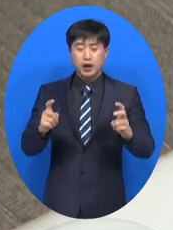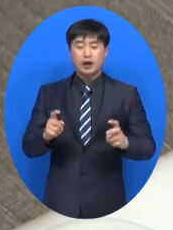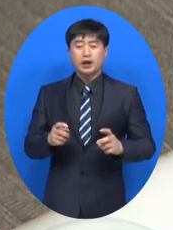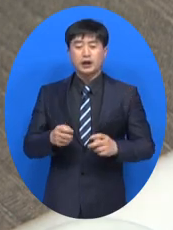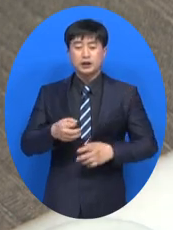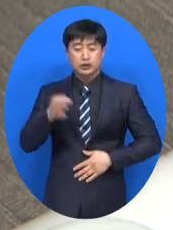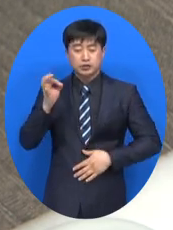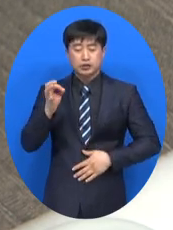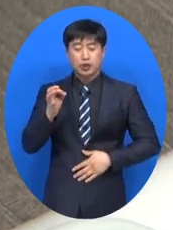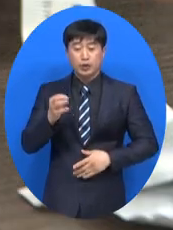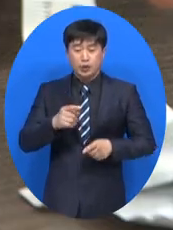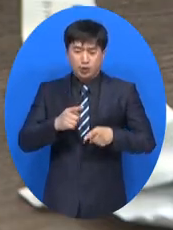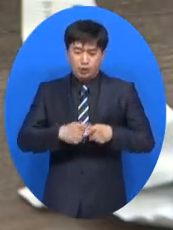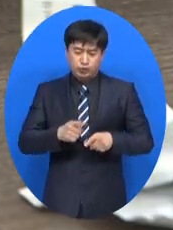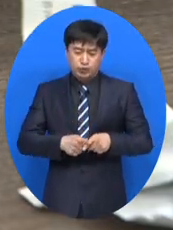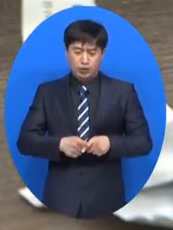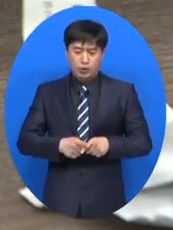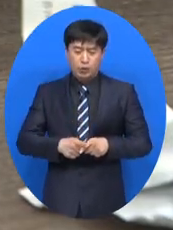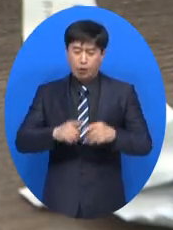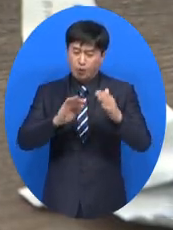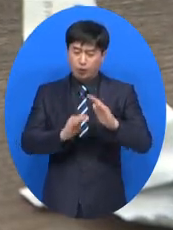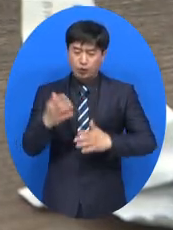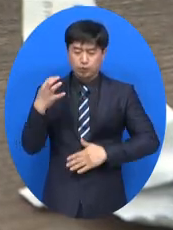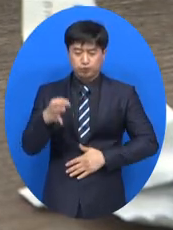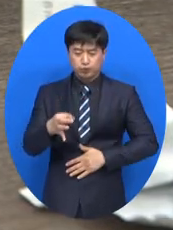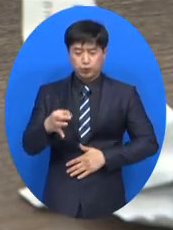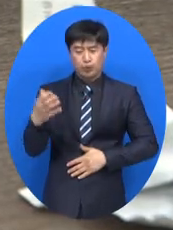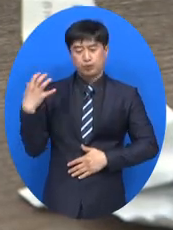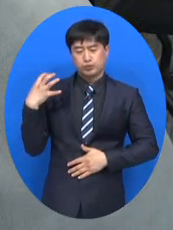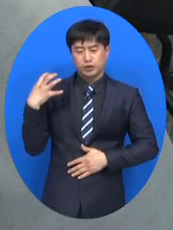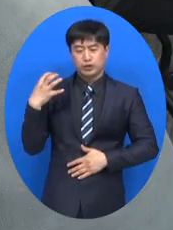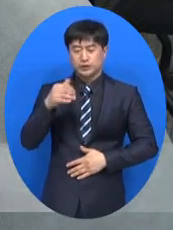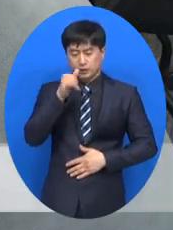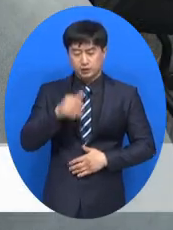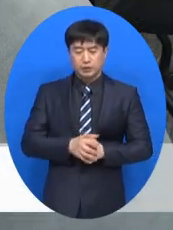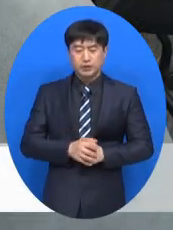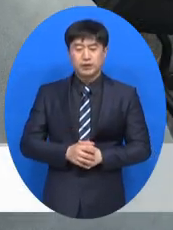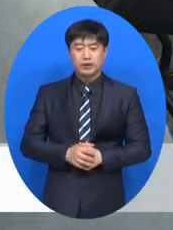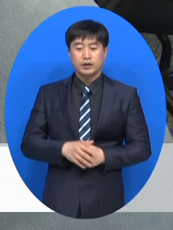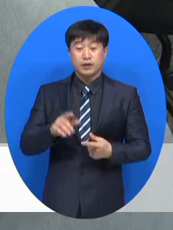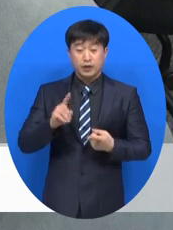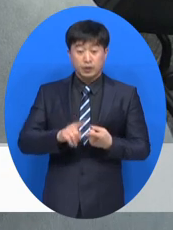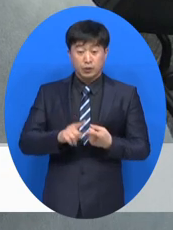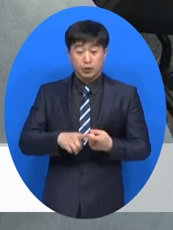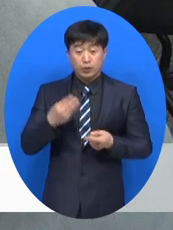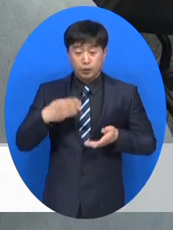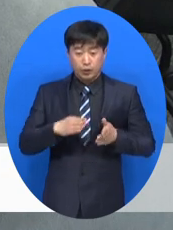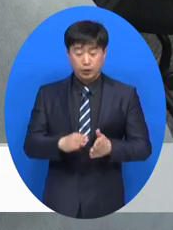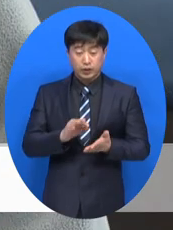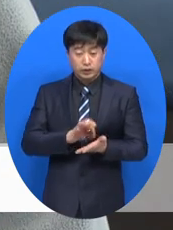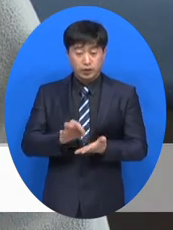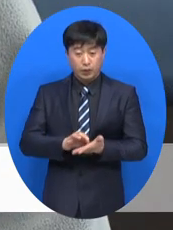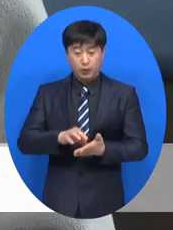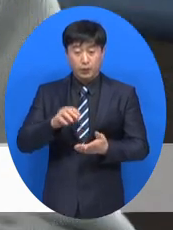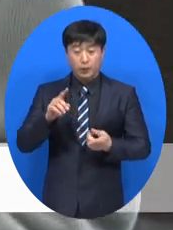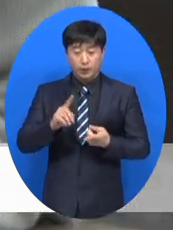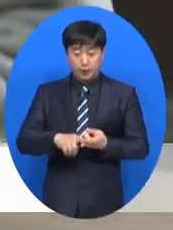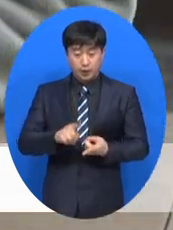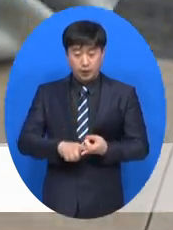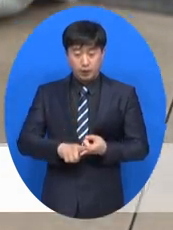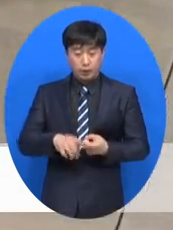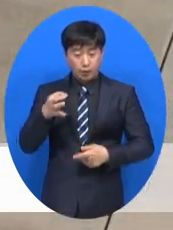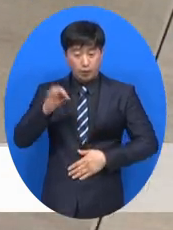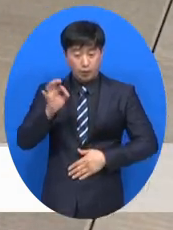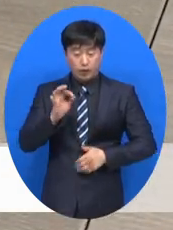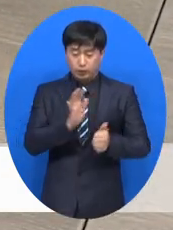인증받기 위한 시험분석 과정이나 비용이 부담스러운 경우가 많습니다 이에 경기도가 사용 적합성 시험과 인허가